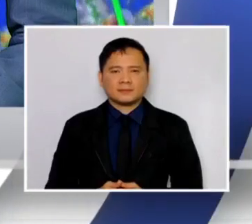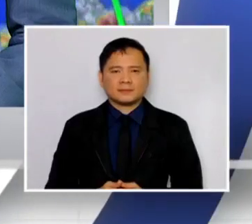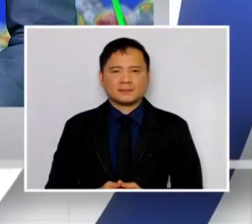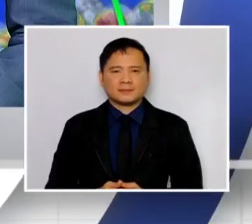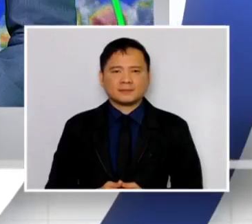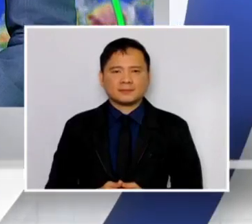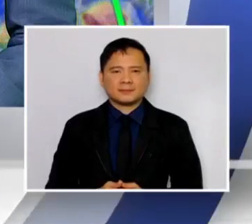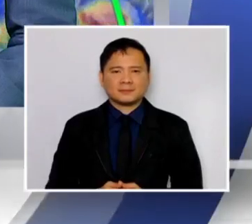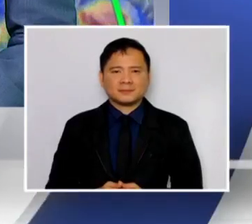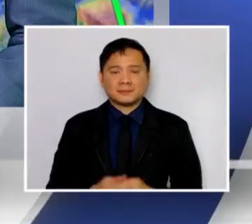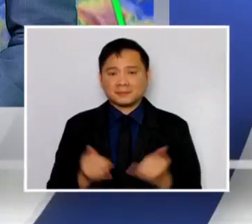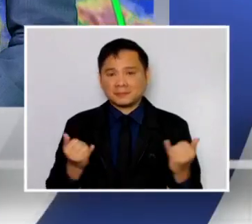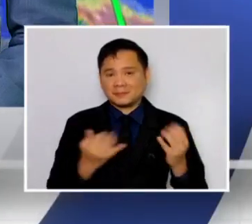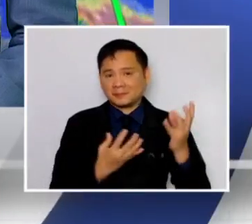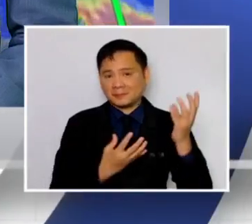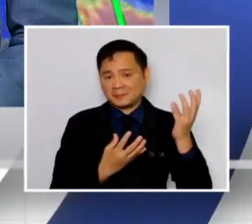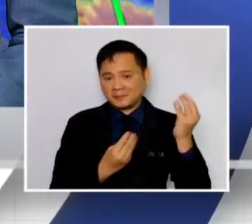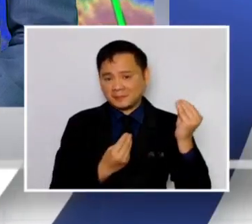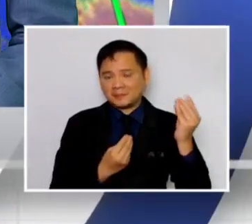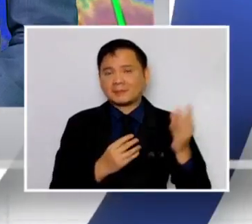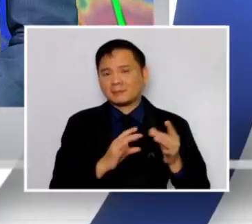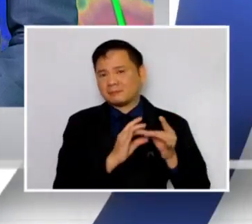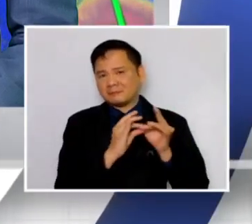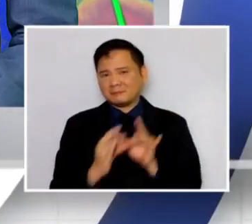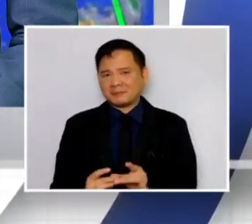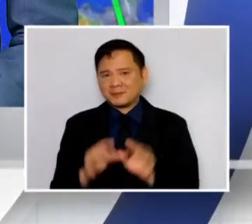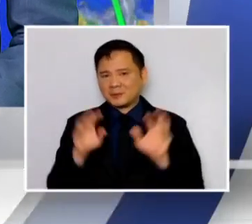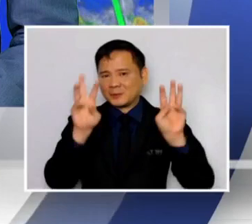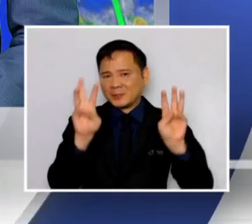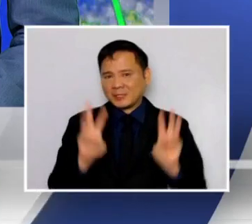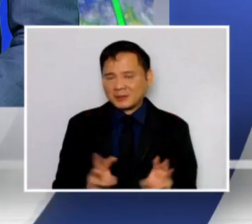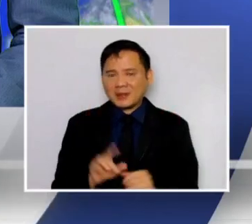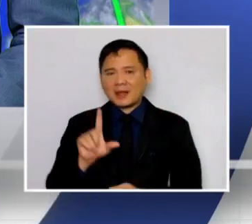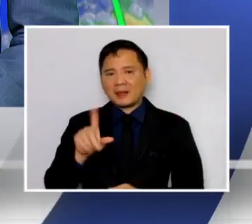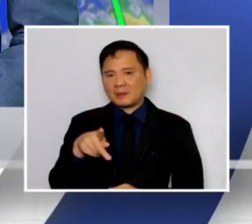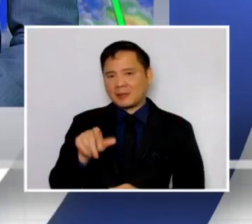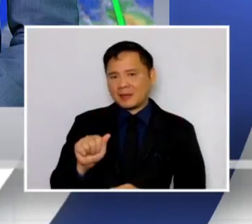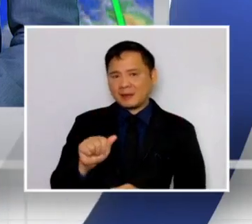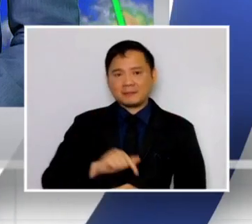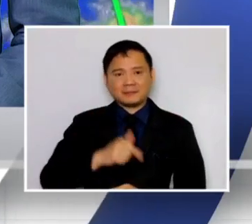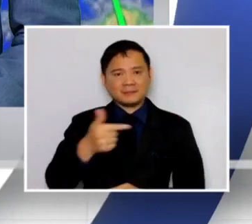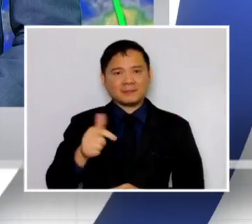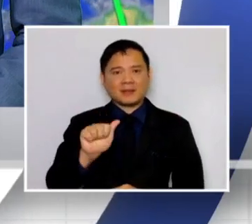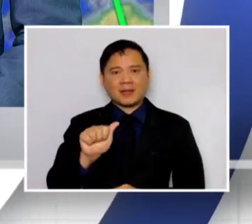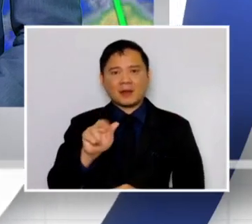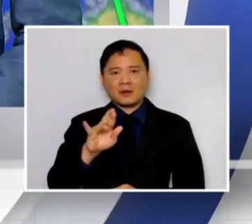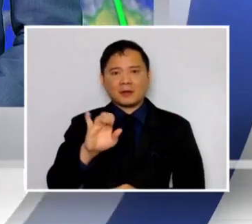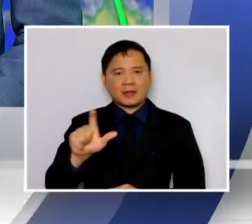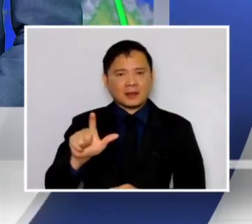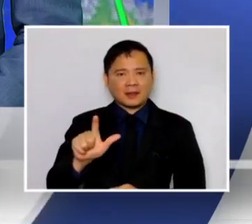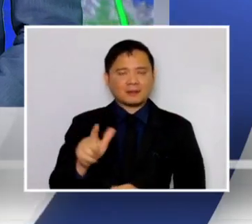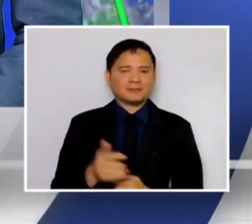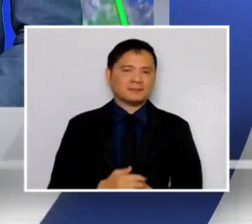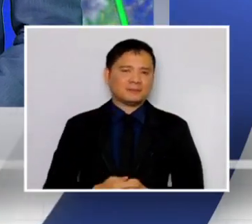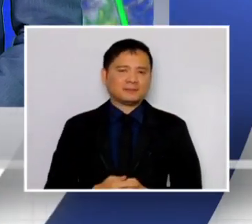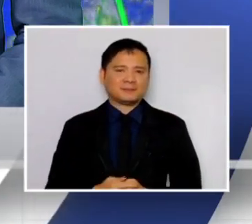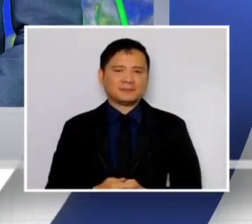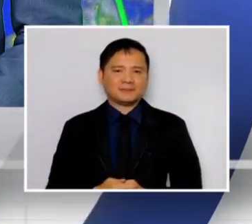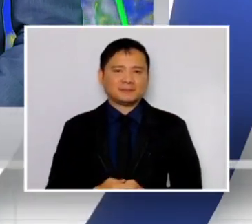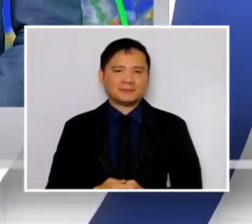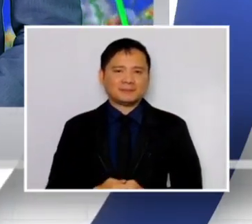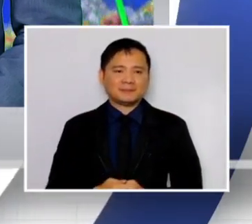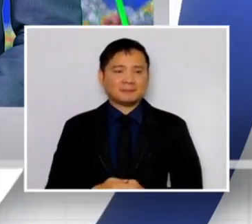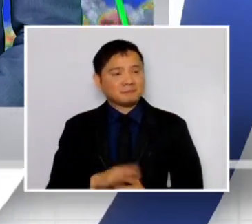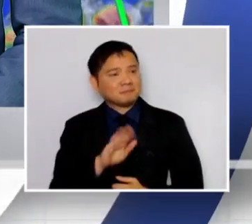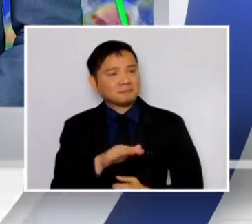Alamin naman natin ang update sa binabantayang low pressure area mula kay ABS-CBN resident meteorologist Ariel Rojas.